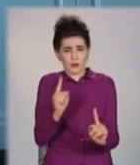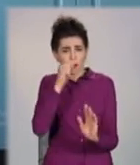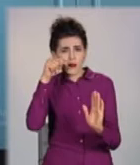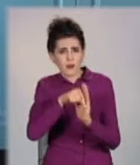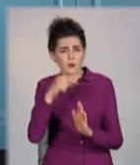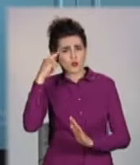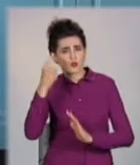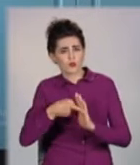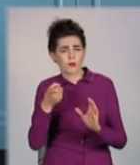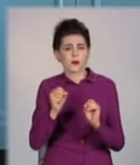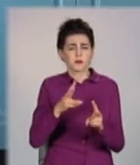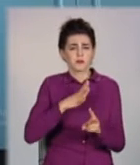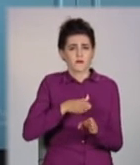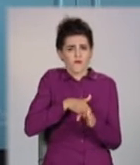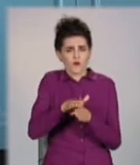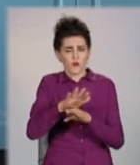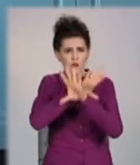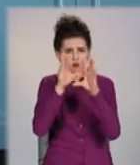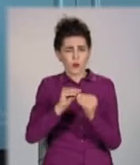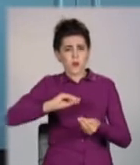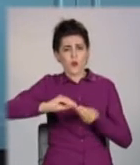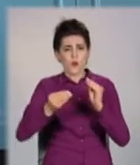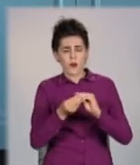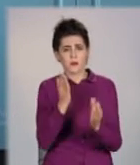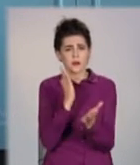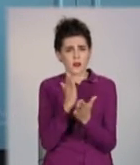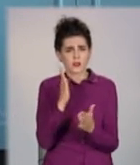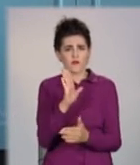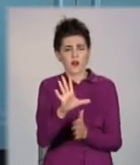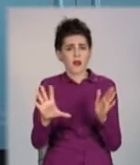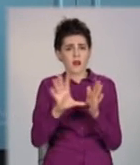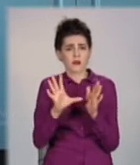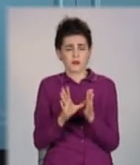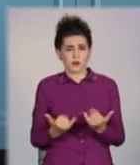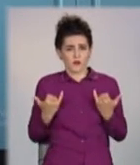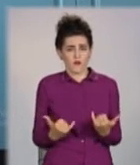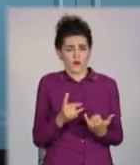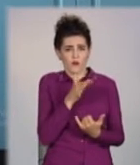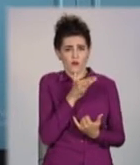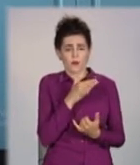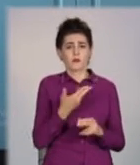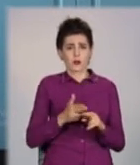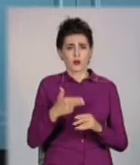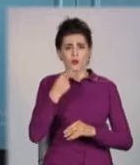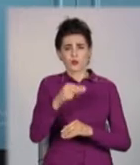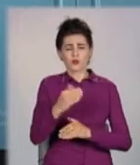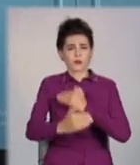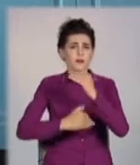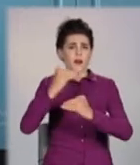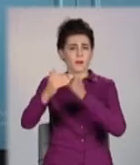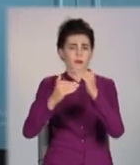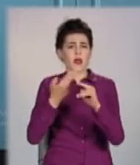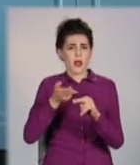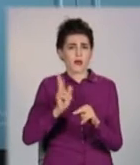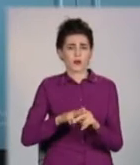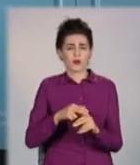не вирівняти ті проблеми, які є у енергетиці на сьогодні, то наступними галузями